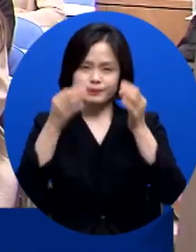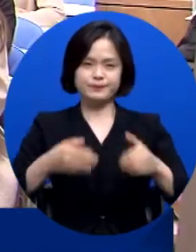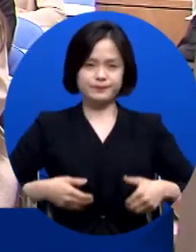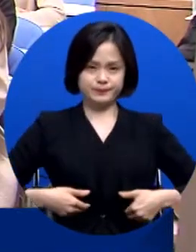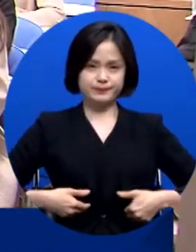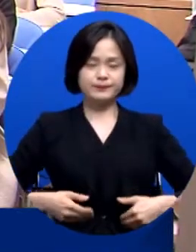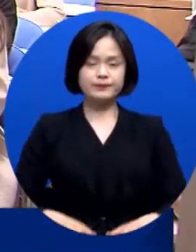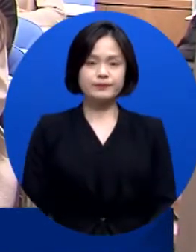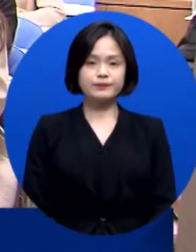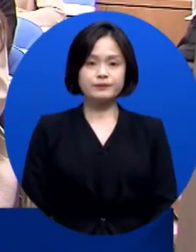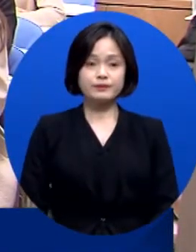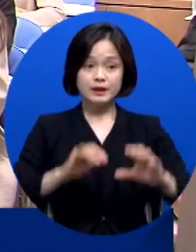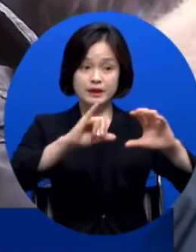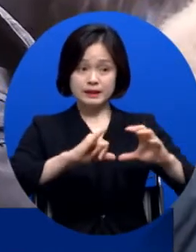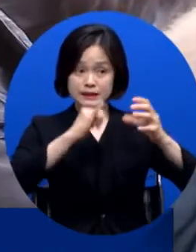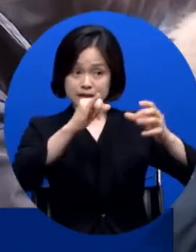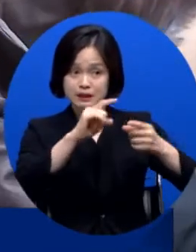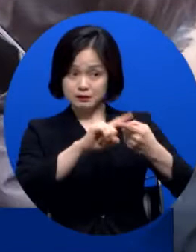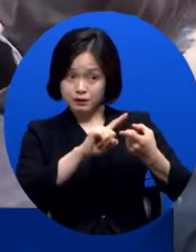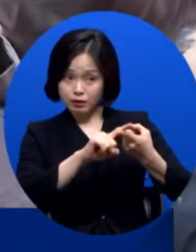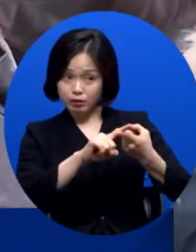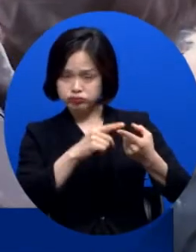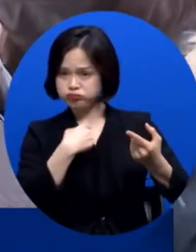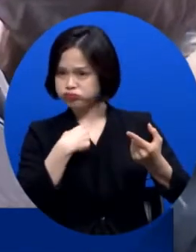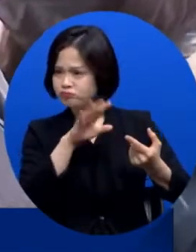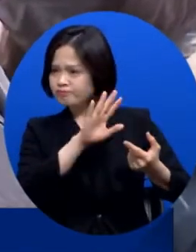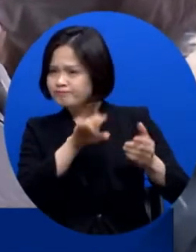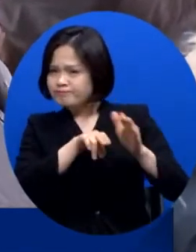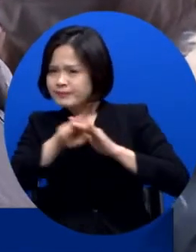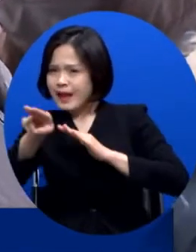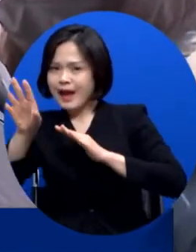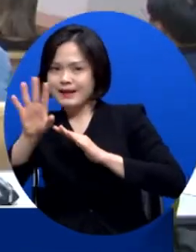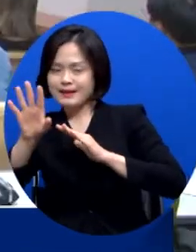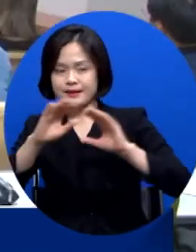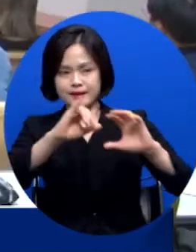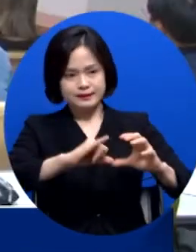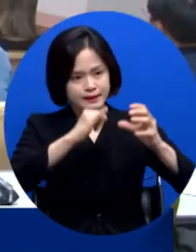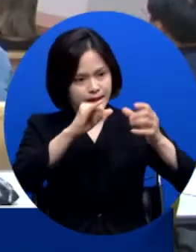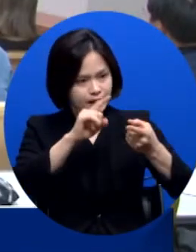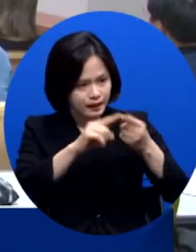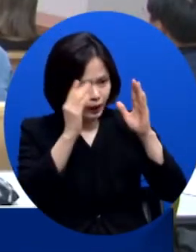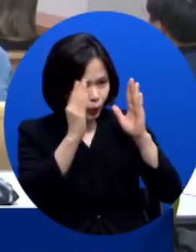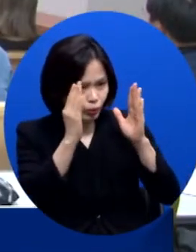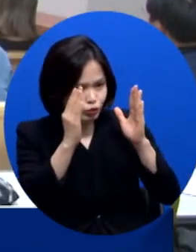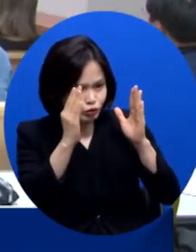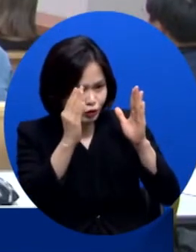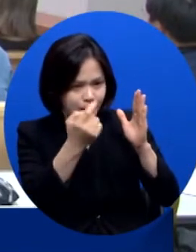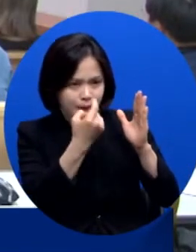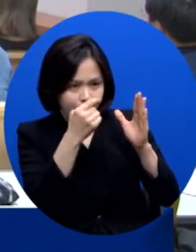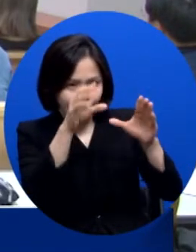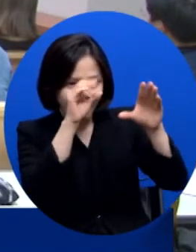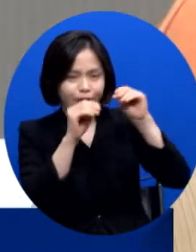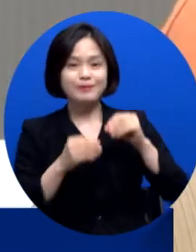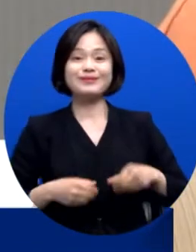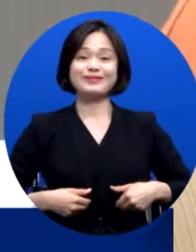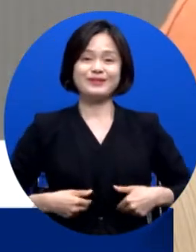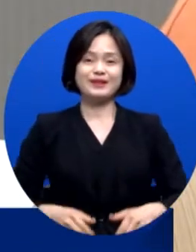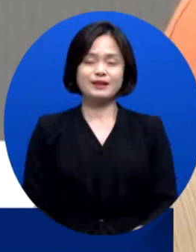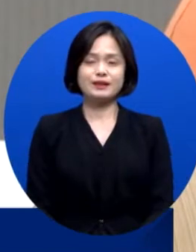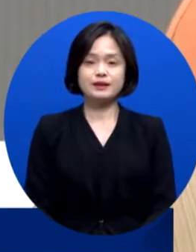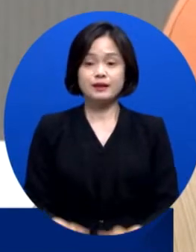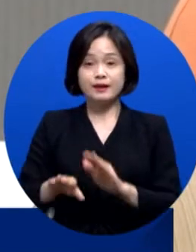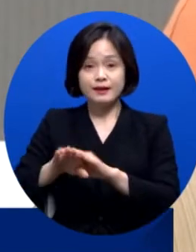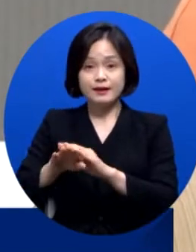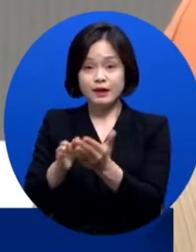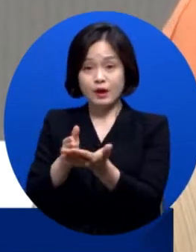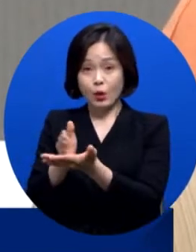무엇보다 세상을 피하지 않고 세상이 무엇인지를 알아가고 공부해야 된다라고 생각해요. 한 손에는 전공 서적을 붙들고 한 손에는